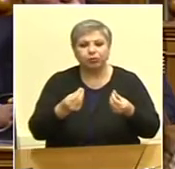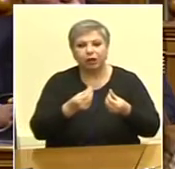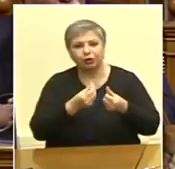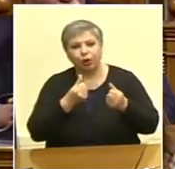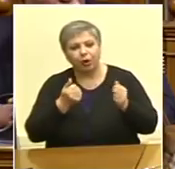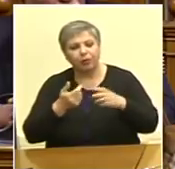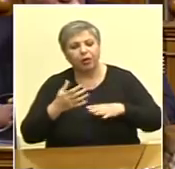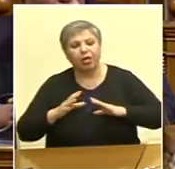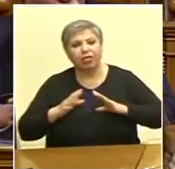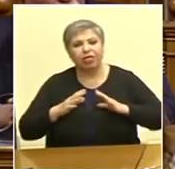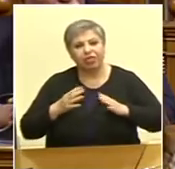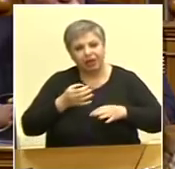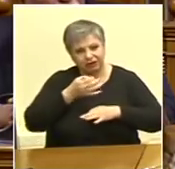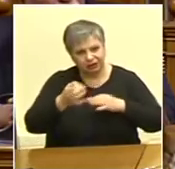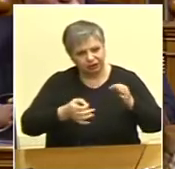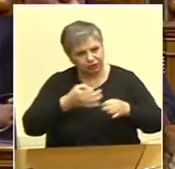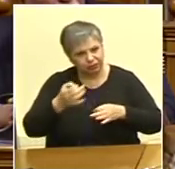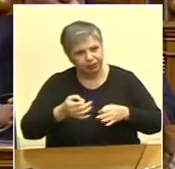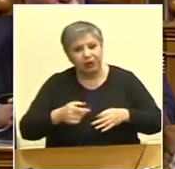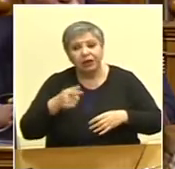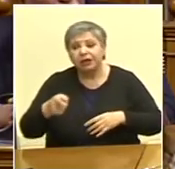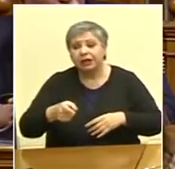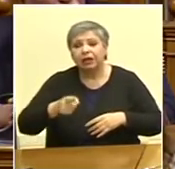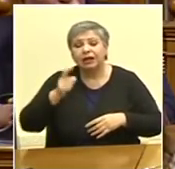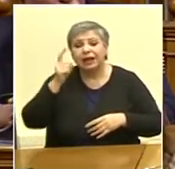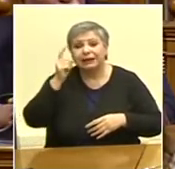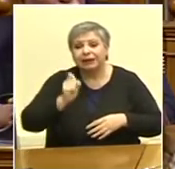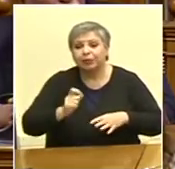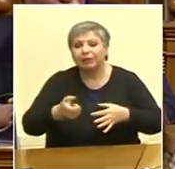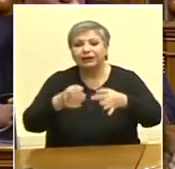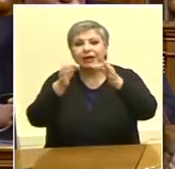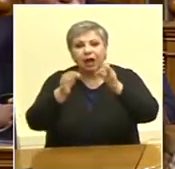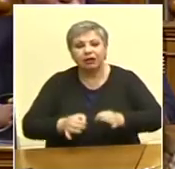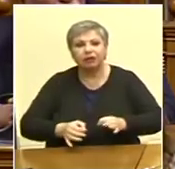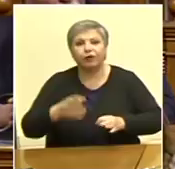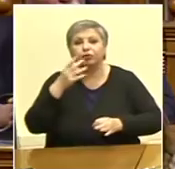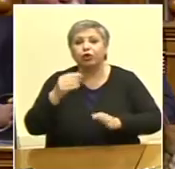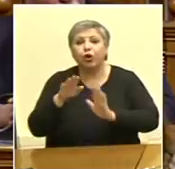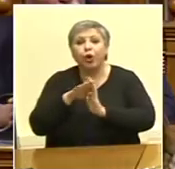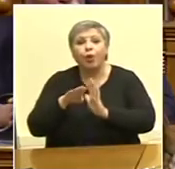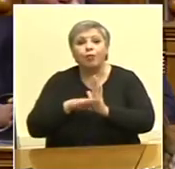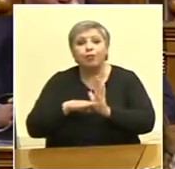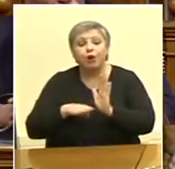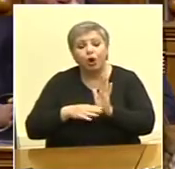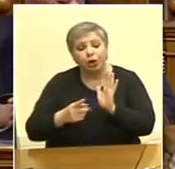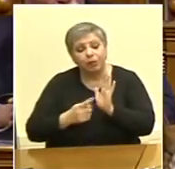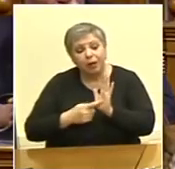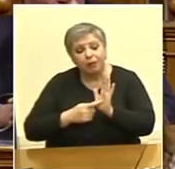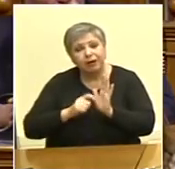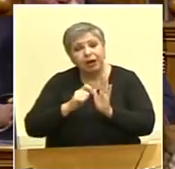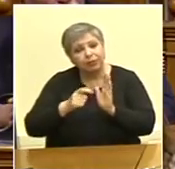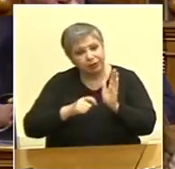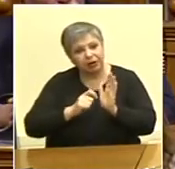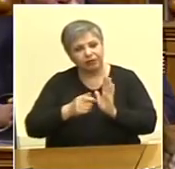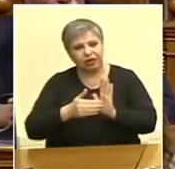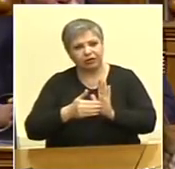ξέρουμε για να διαμορφώσουμε και εμείς το πρόγραμμά μας. Γιατί προφανώς η Νέα Δημοκρατία, άλλωστε 2,5 χρόνια ζητάει